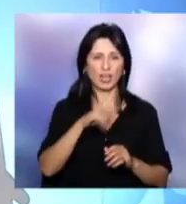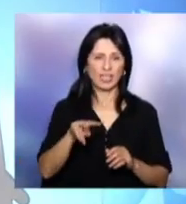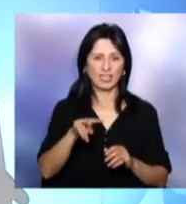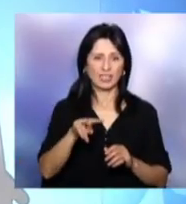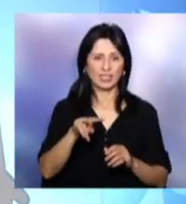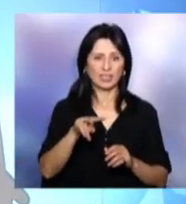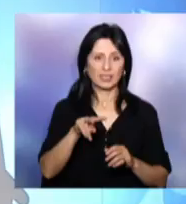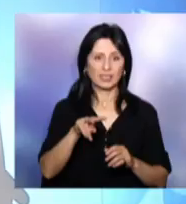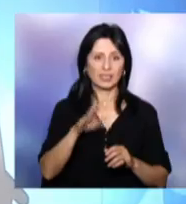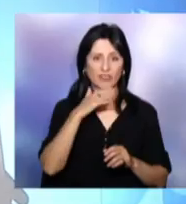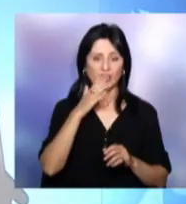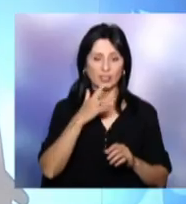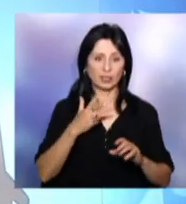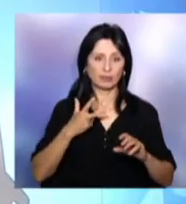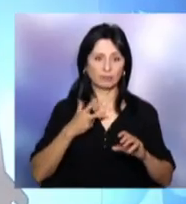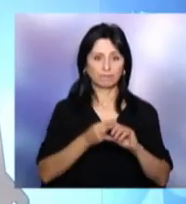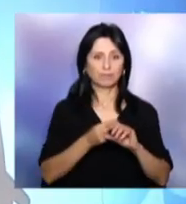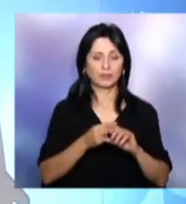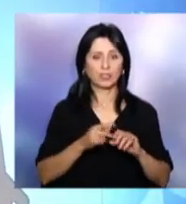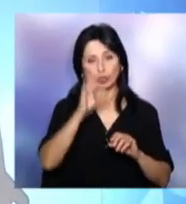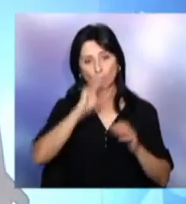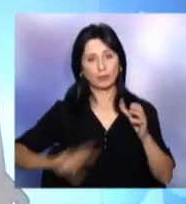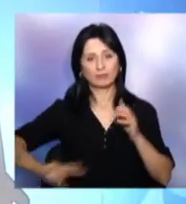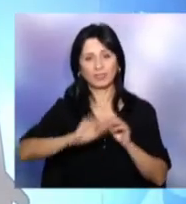2 ლიტრი სითხე შევიყვანოთ ნაწლავში